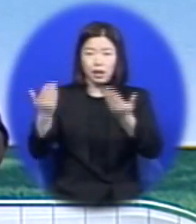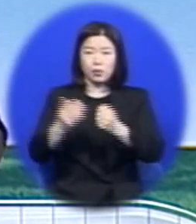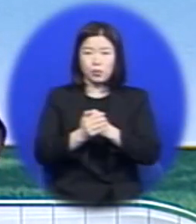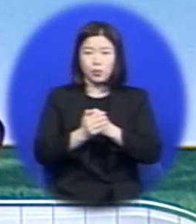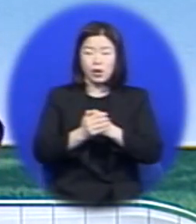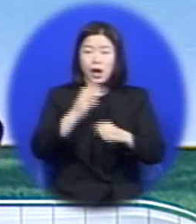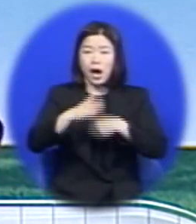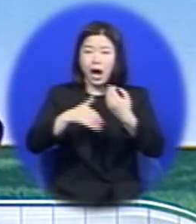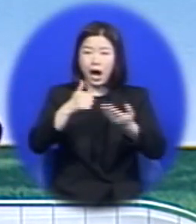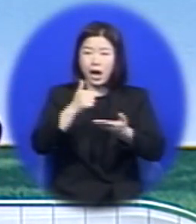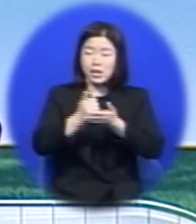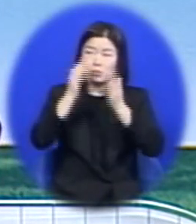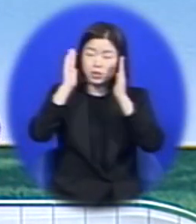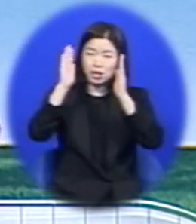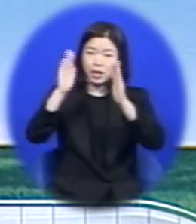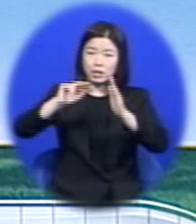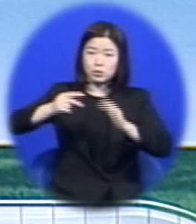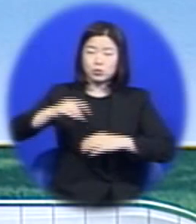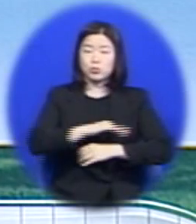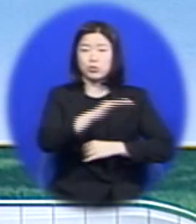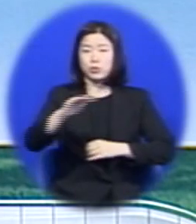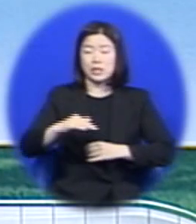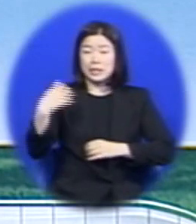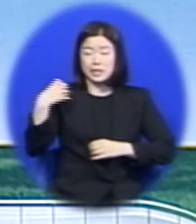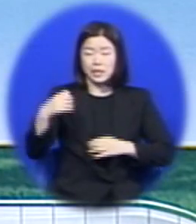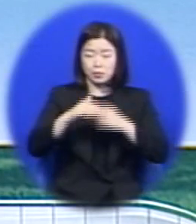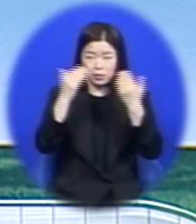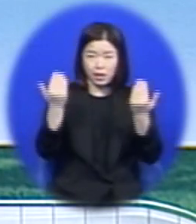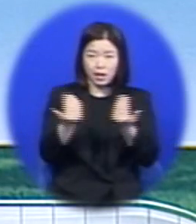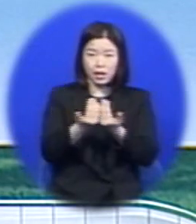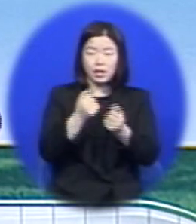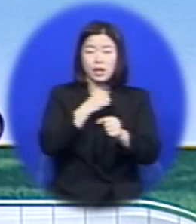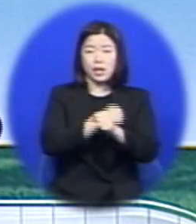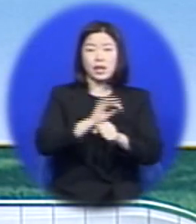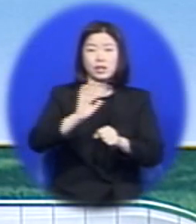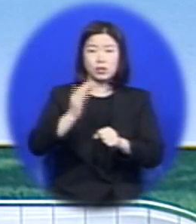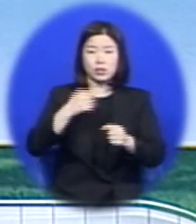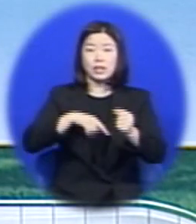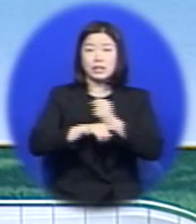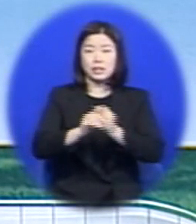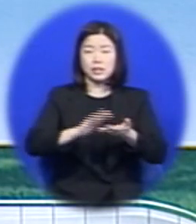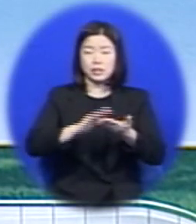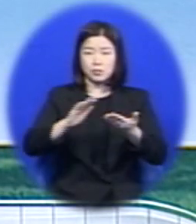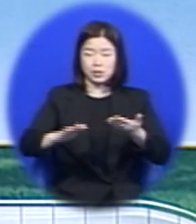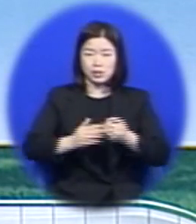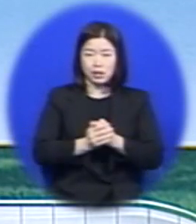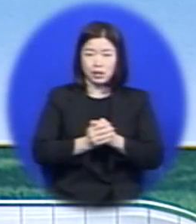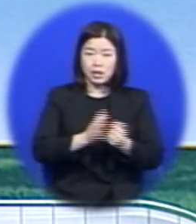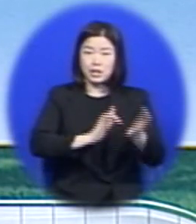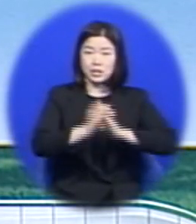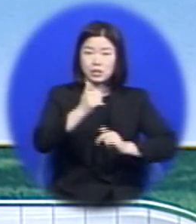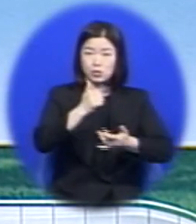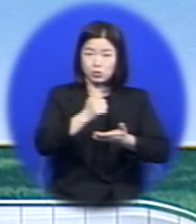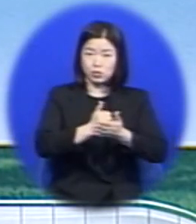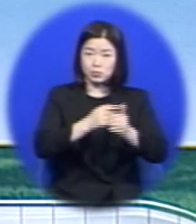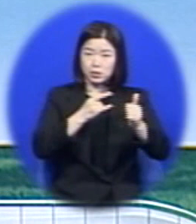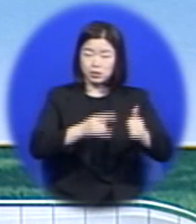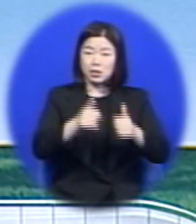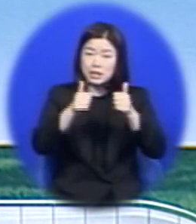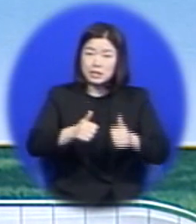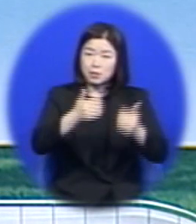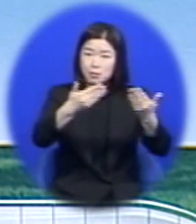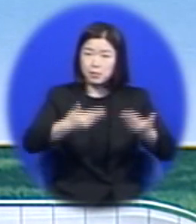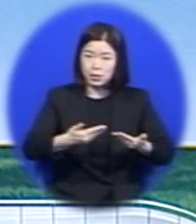하나님을 향하여도 우리가 책임을 다하라. 그런 뜻이죠. 예수님께서 재판을 받으셨습니다.